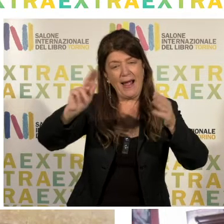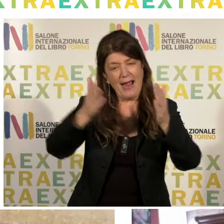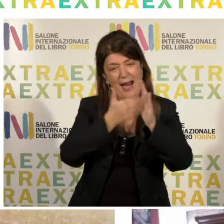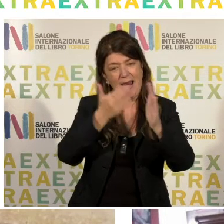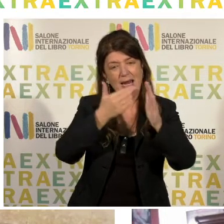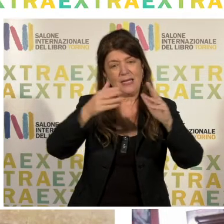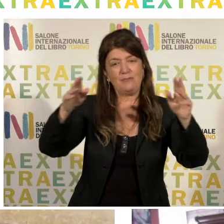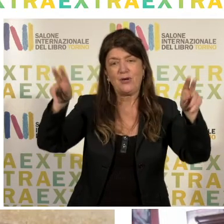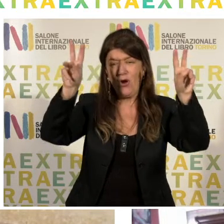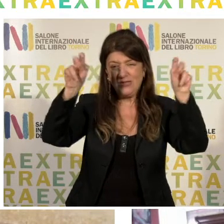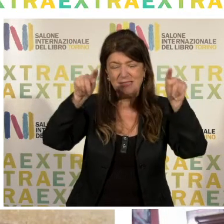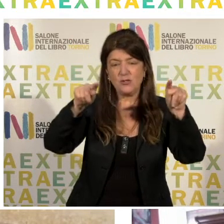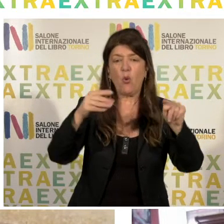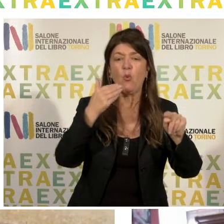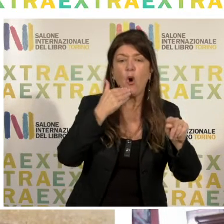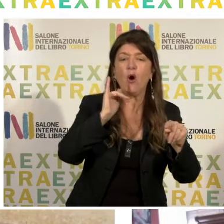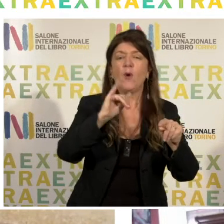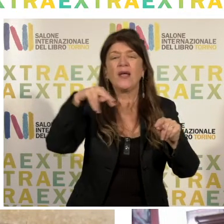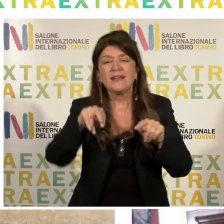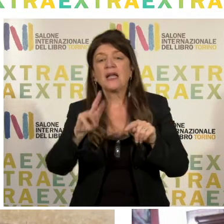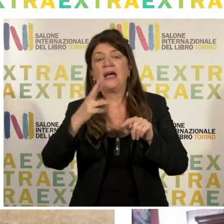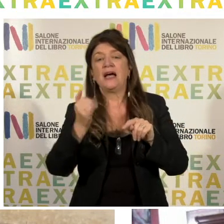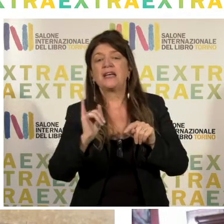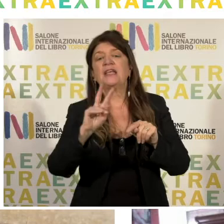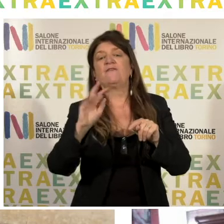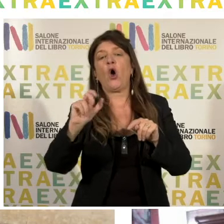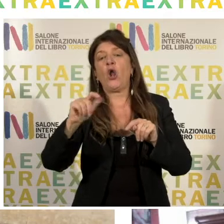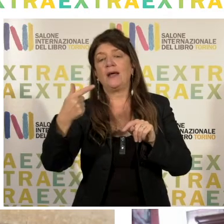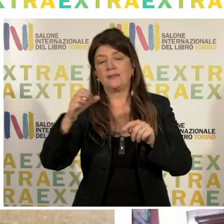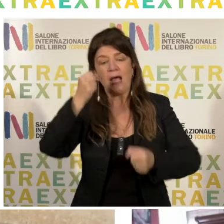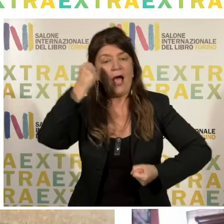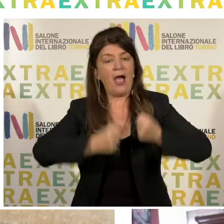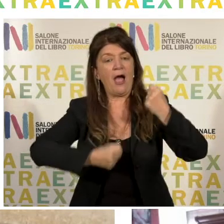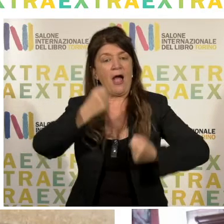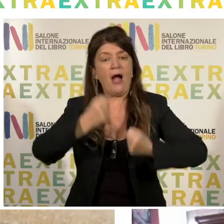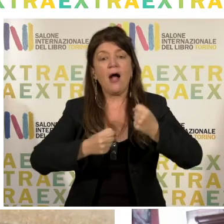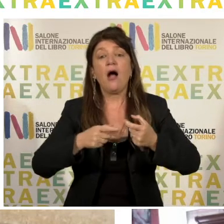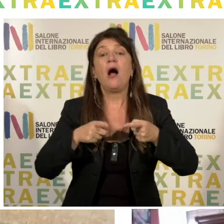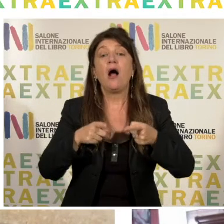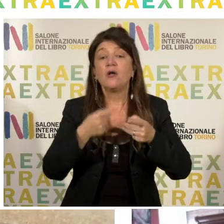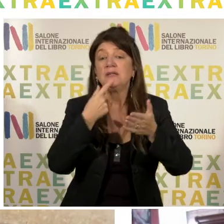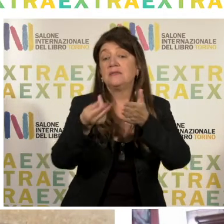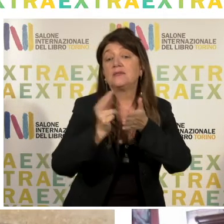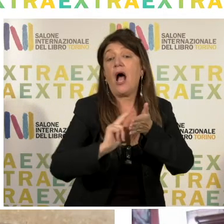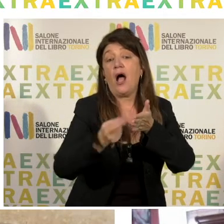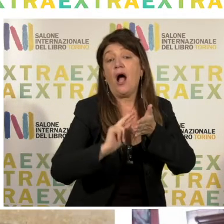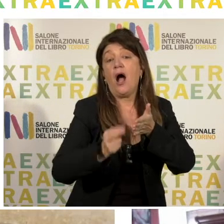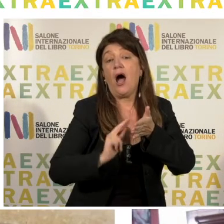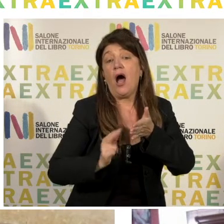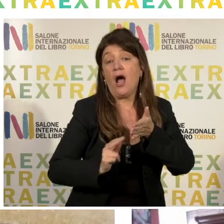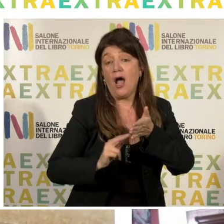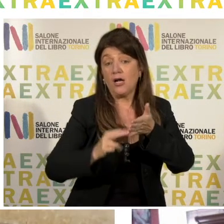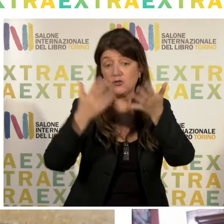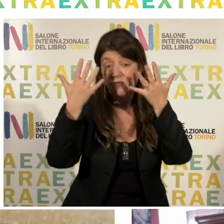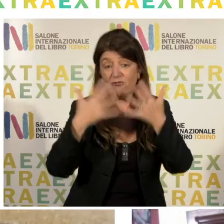nostra epoca. Sarà però l'uomo in rivolta il saggio che